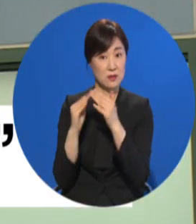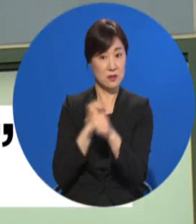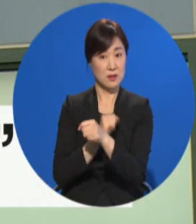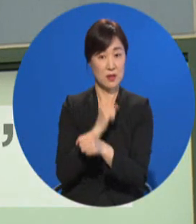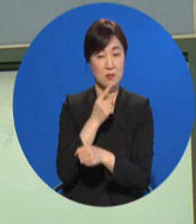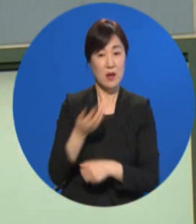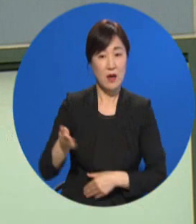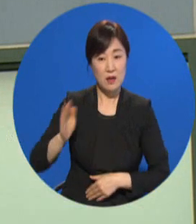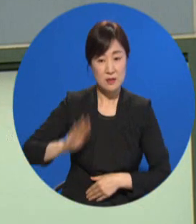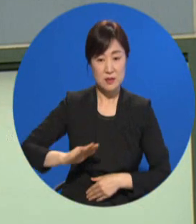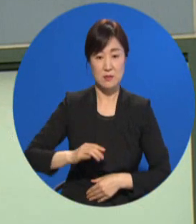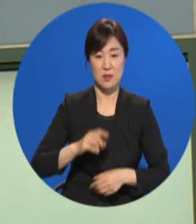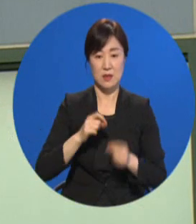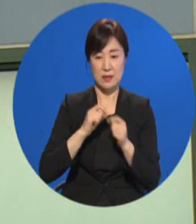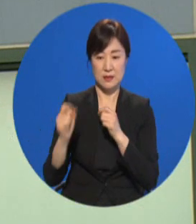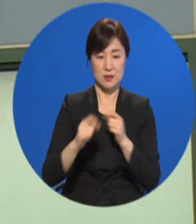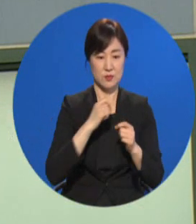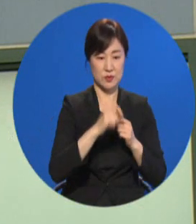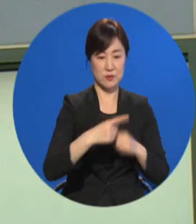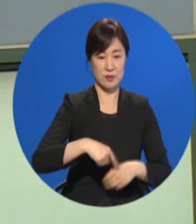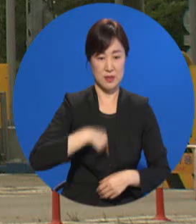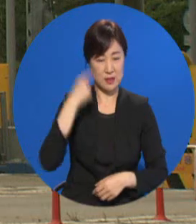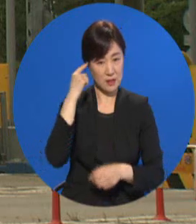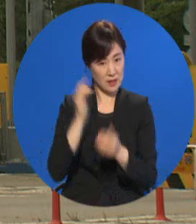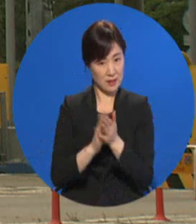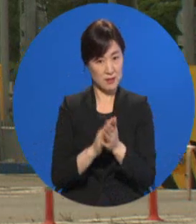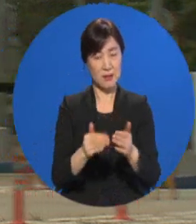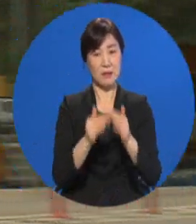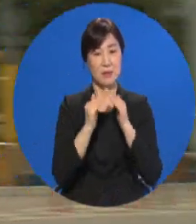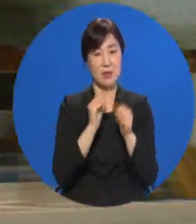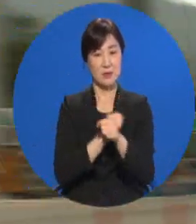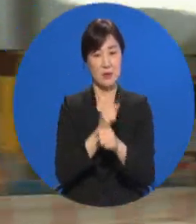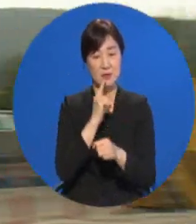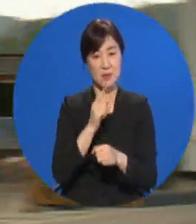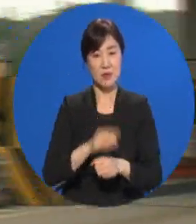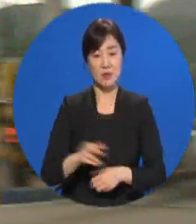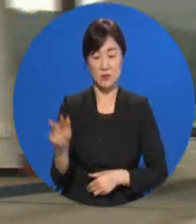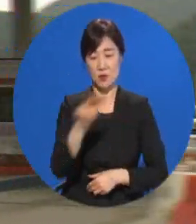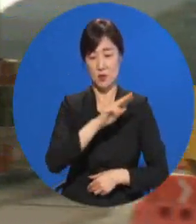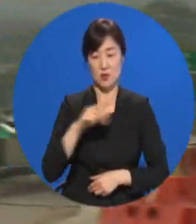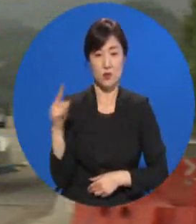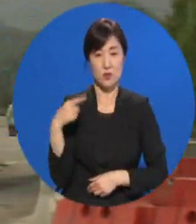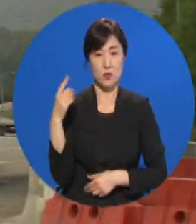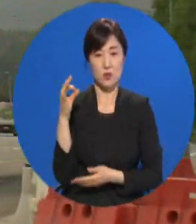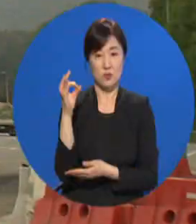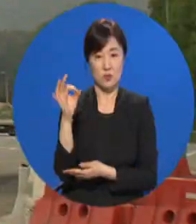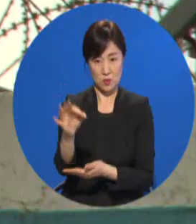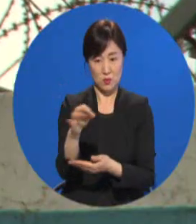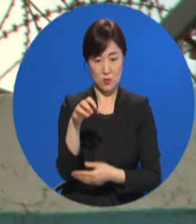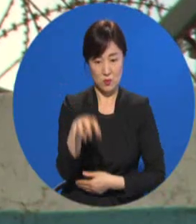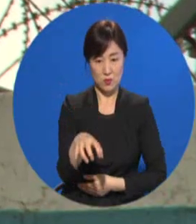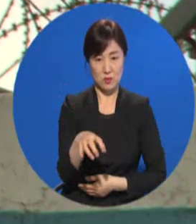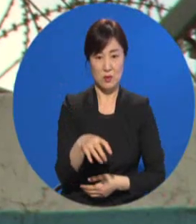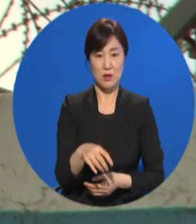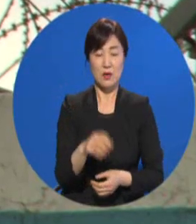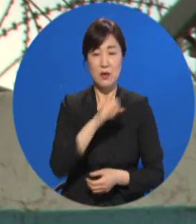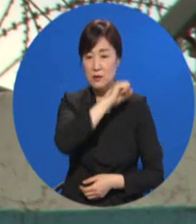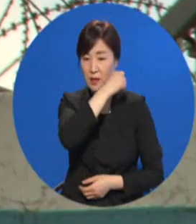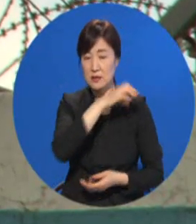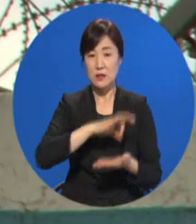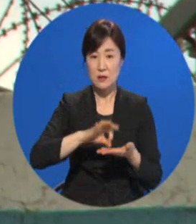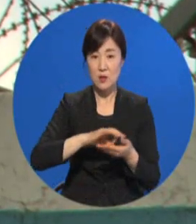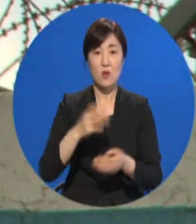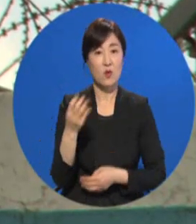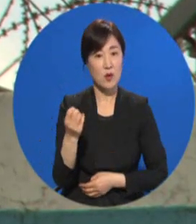한국도로공사 각 지부의 자체적인 판단으로 설치됐다며 철조망이 설치된 전국의 요금소는 얼마나 있는지, 예산은 얼마가